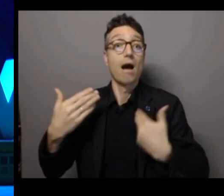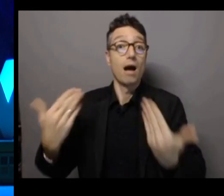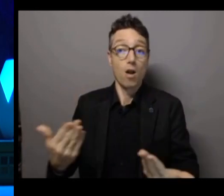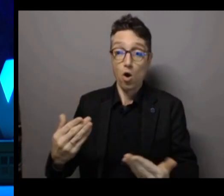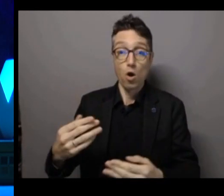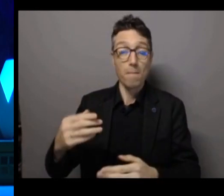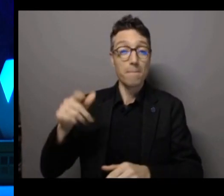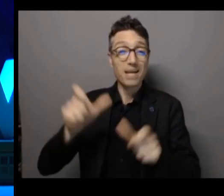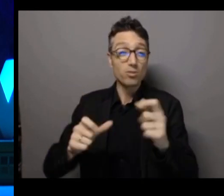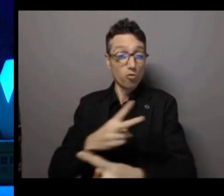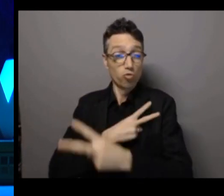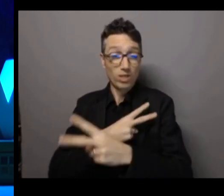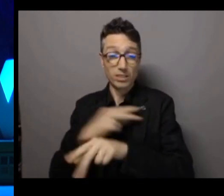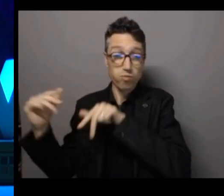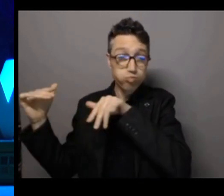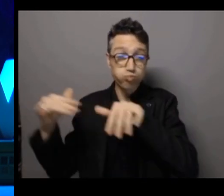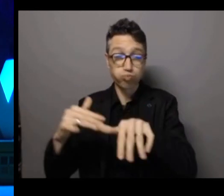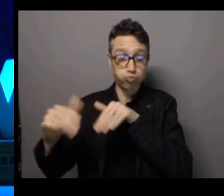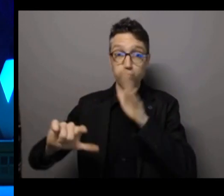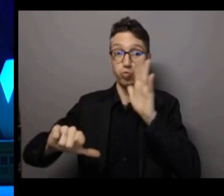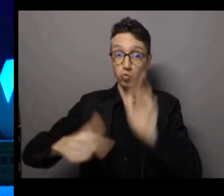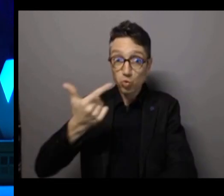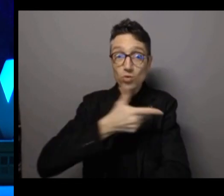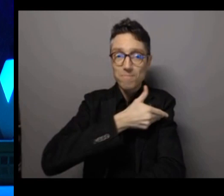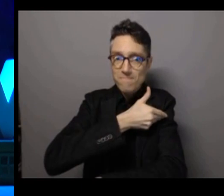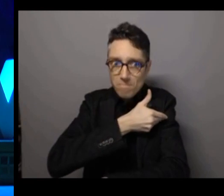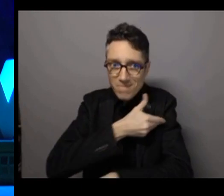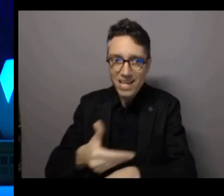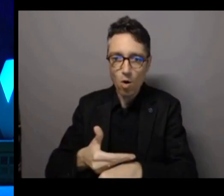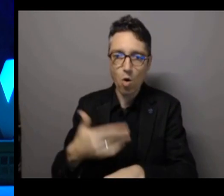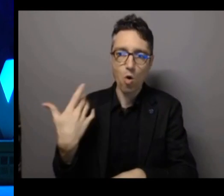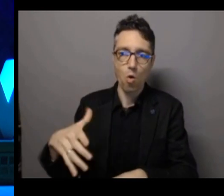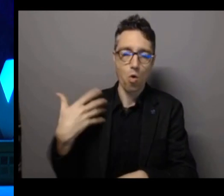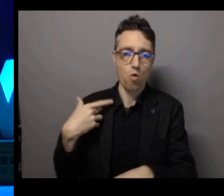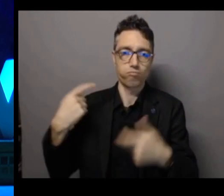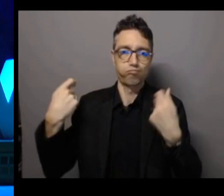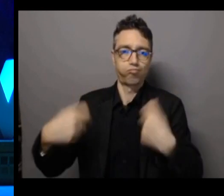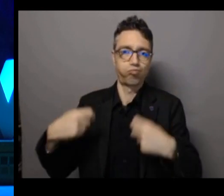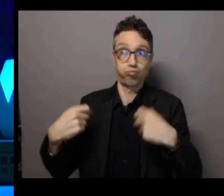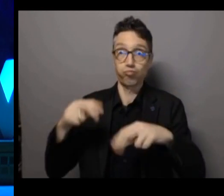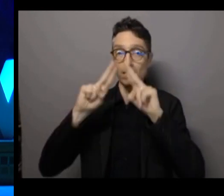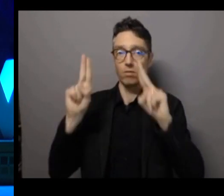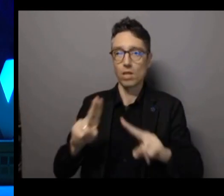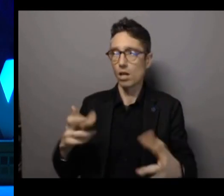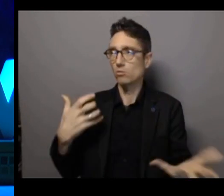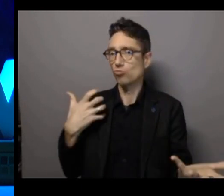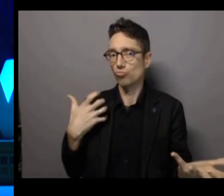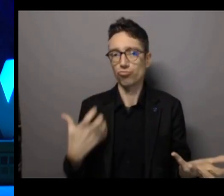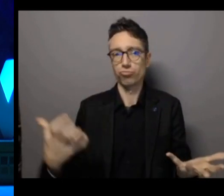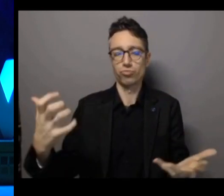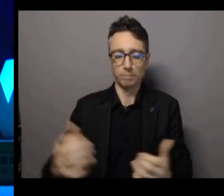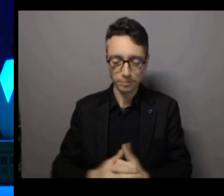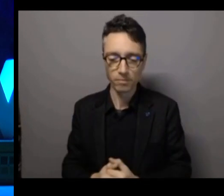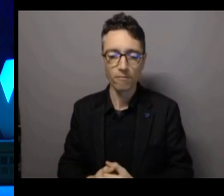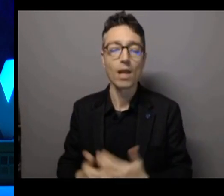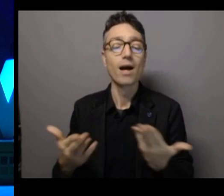bel événement international. Et donc, bien sûr, vous avez abordé cette question majeure qui est